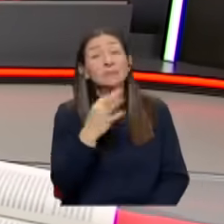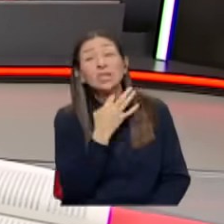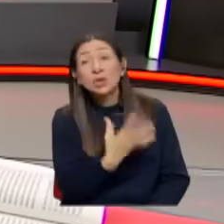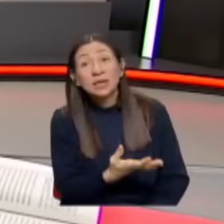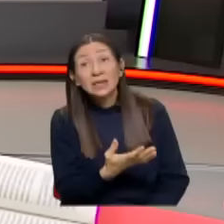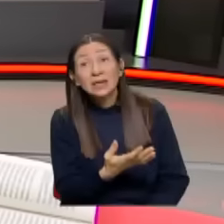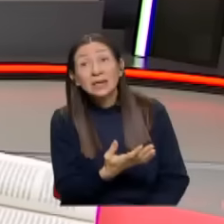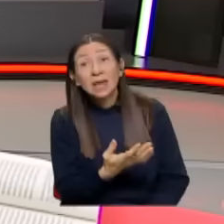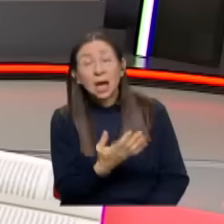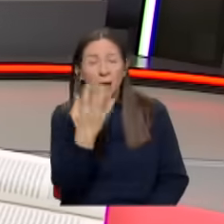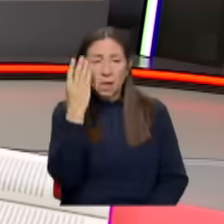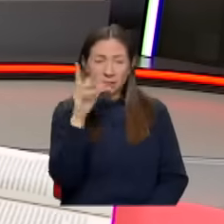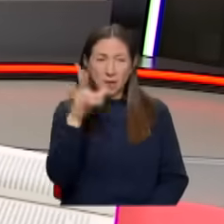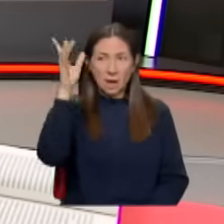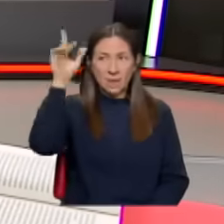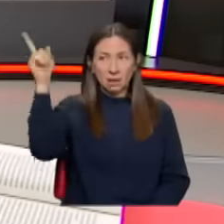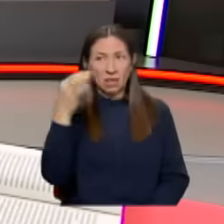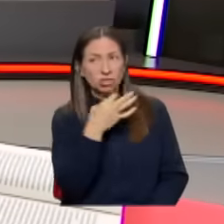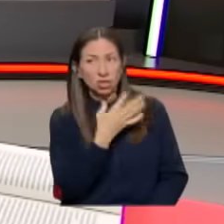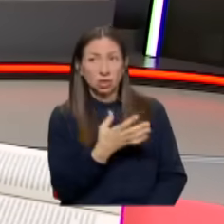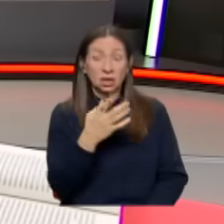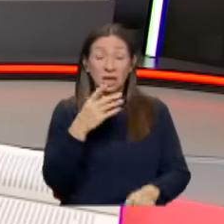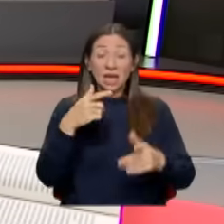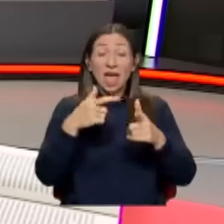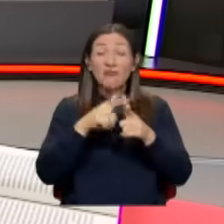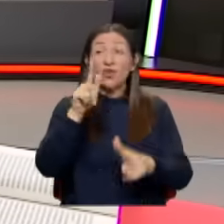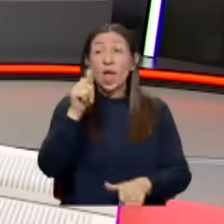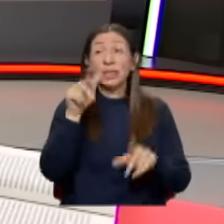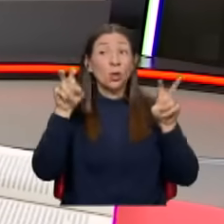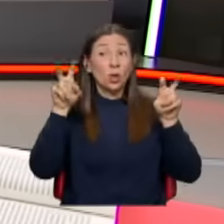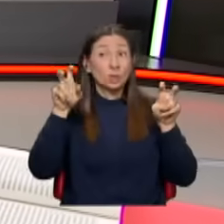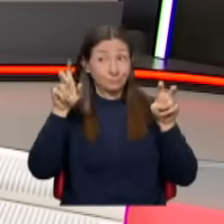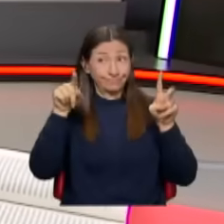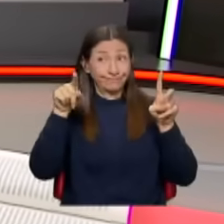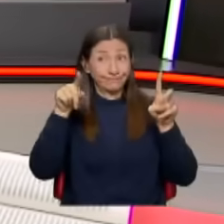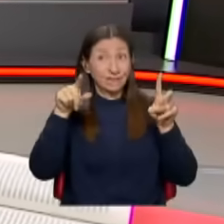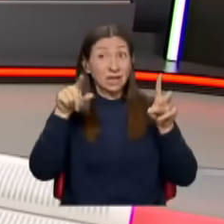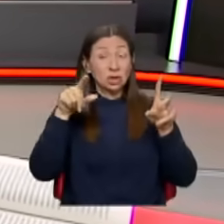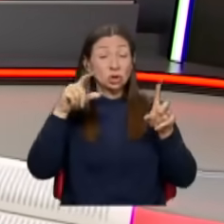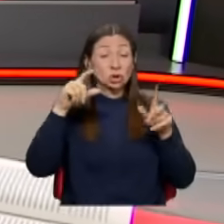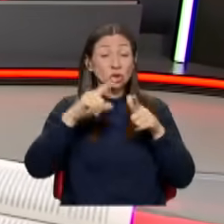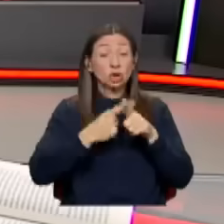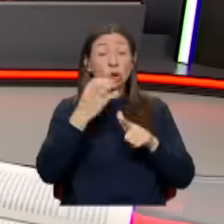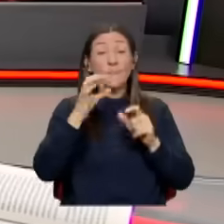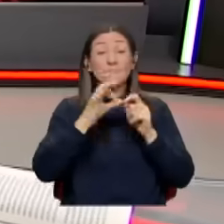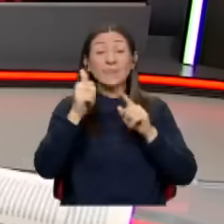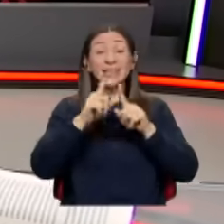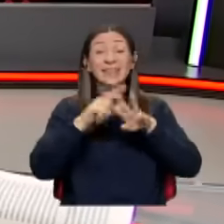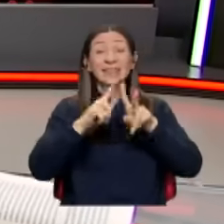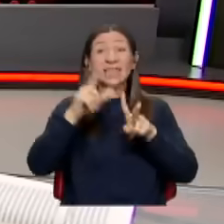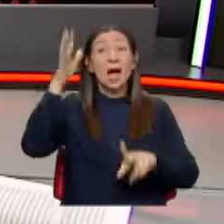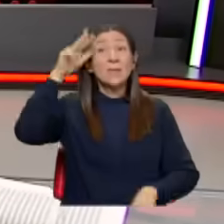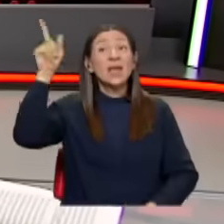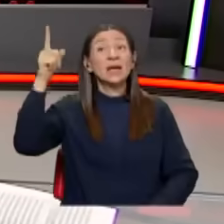etti? Anladığım kadarıyla Amerika Birleşik Devletleri. Konu F-16 konusu çünkü. Ve Joe Biden. Yani Amerika Birleşik